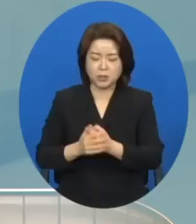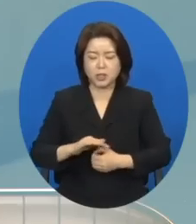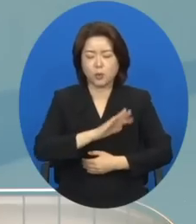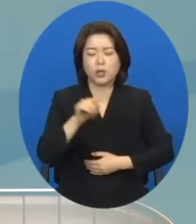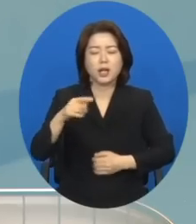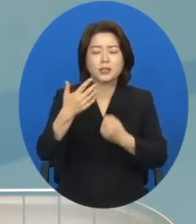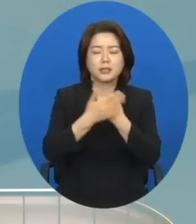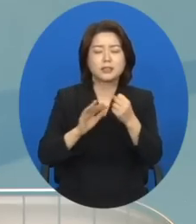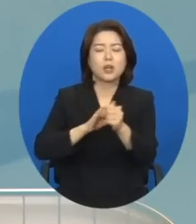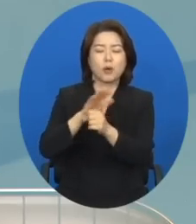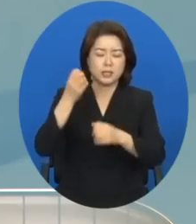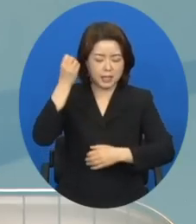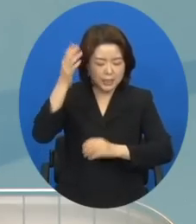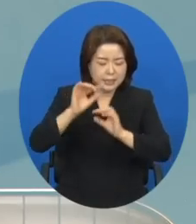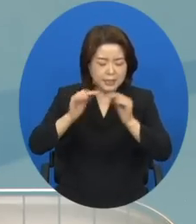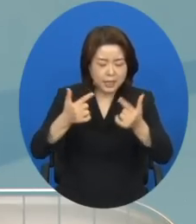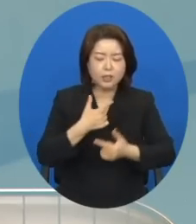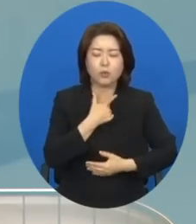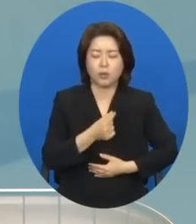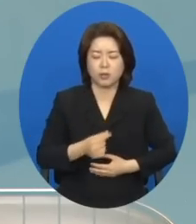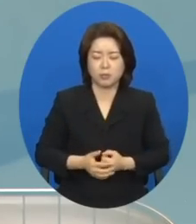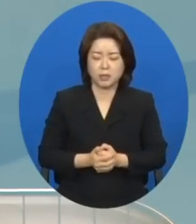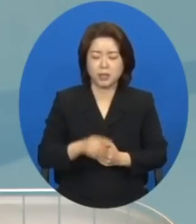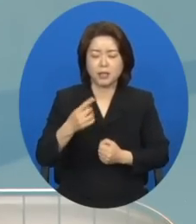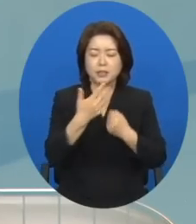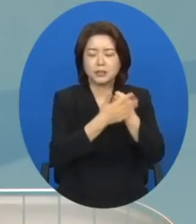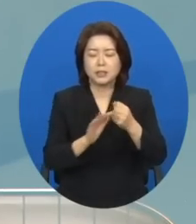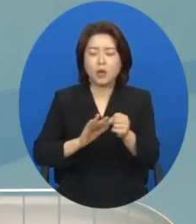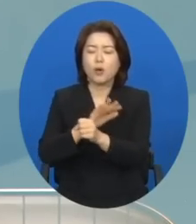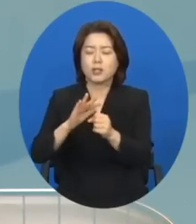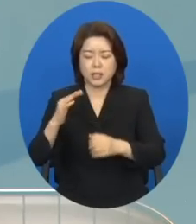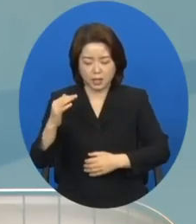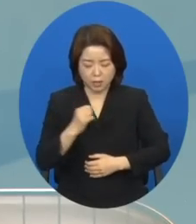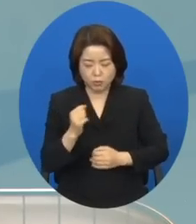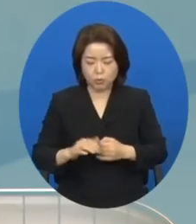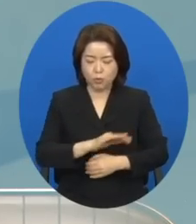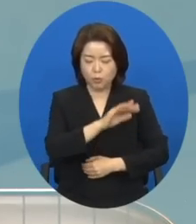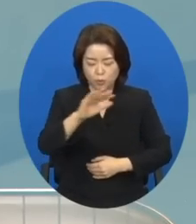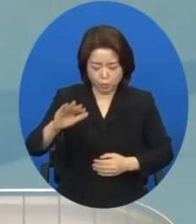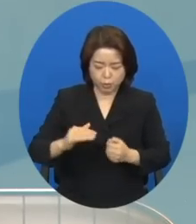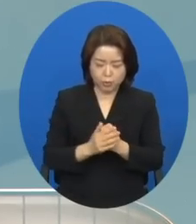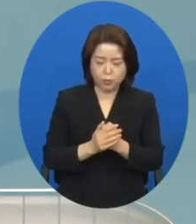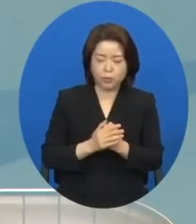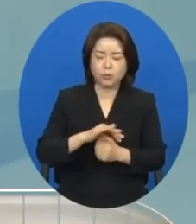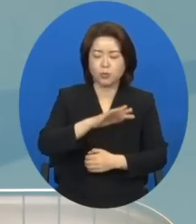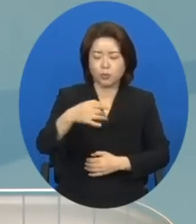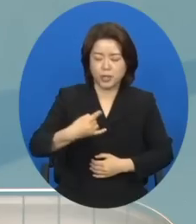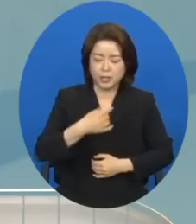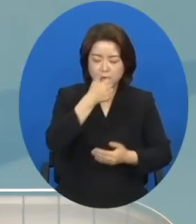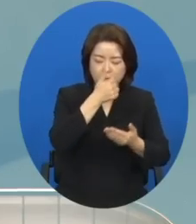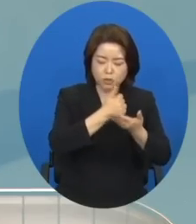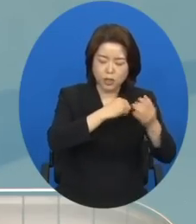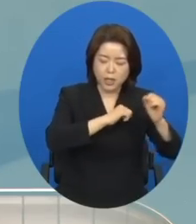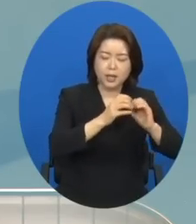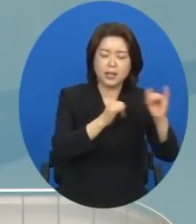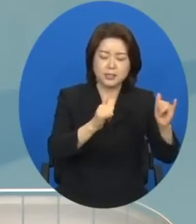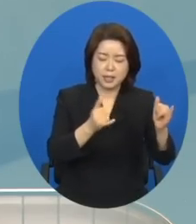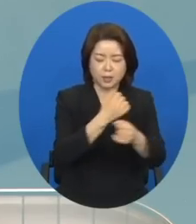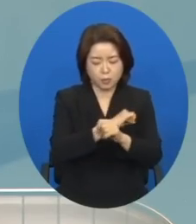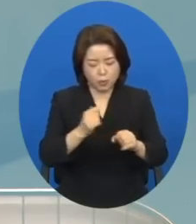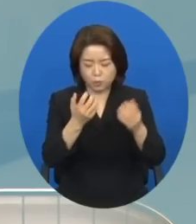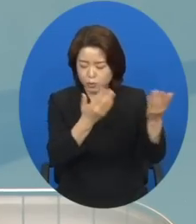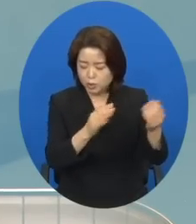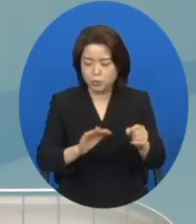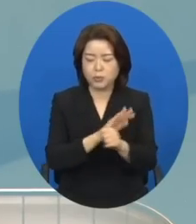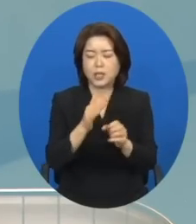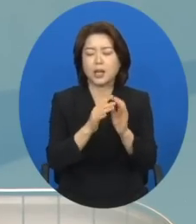은혜와 사랑을 잊지 않기를 원합니다. 그 은혜와 사랑으로 우리도 우리에게 죄 지은 자를 하나님 용서하며 사랑한